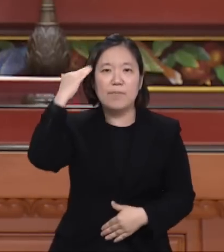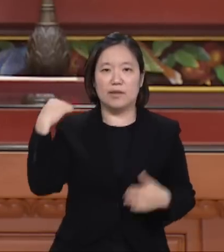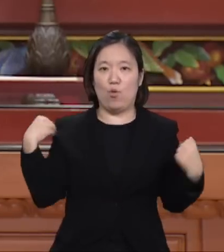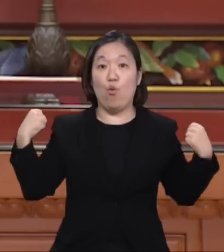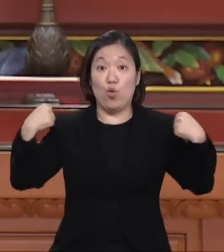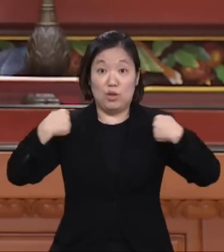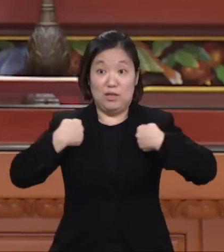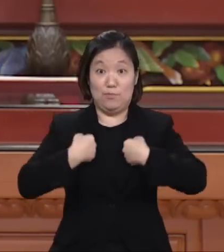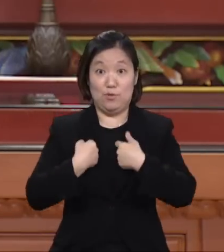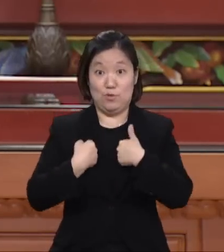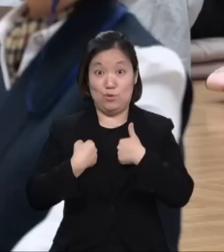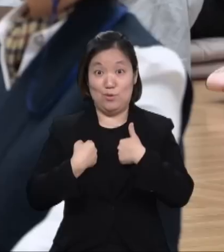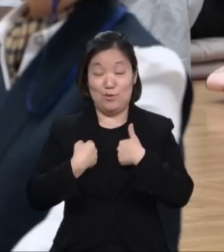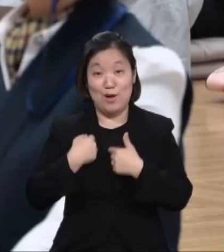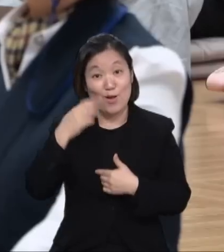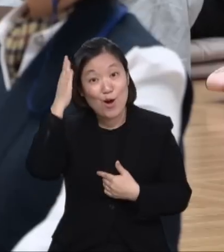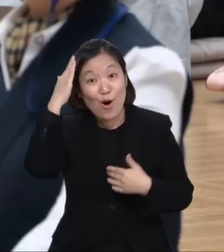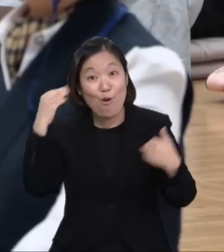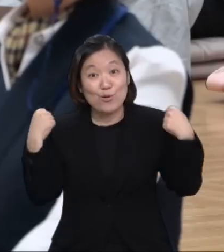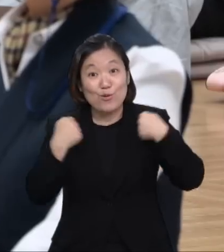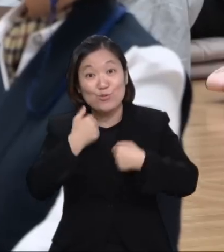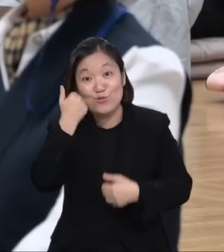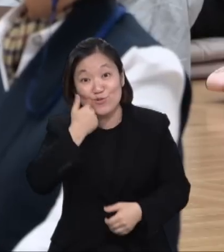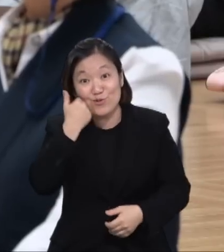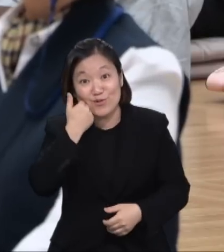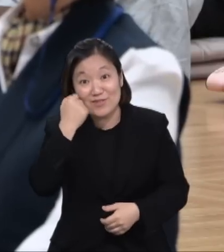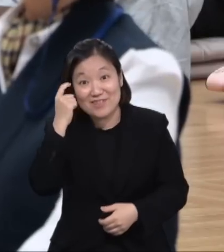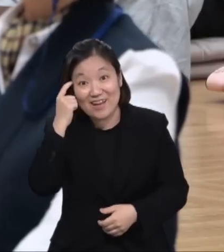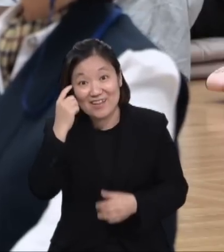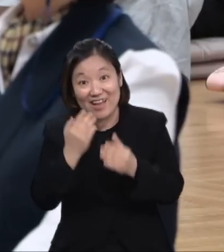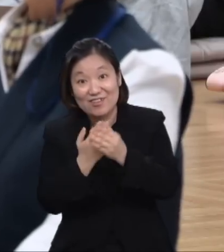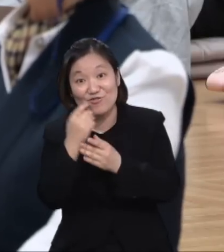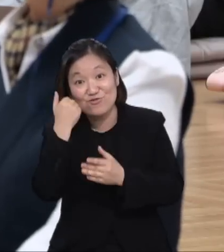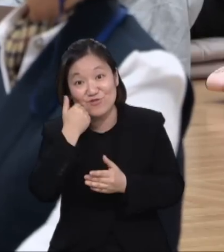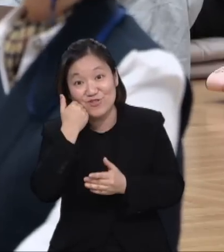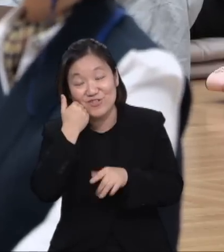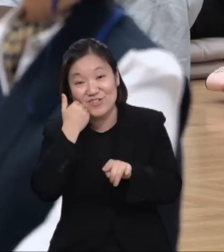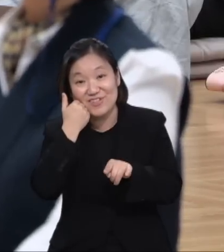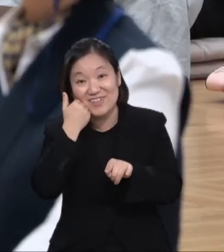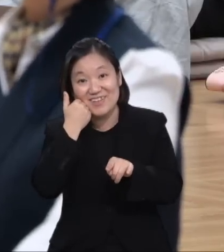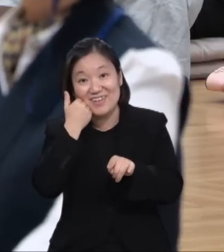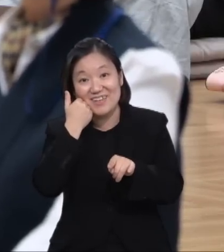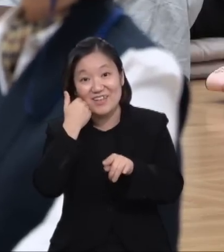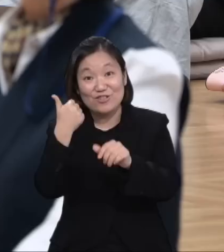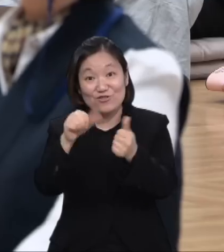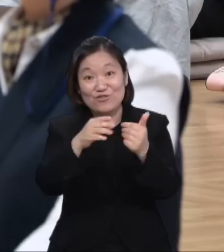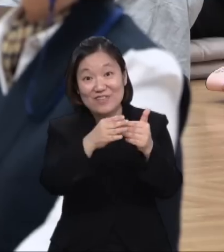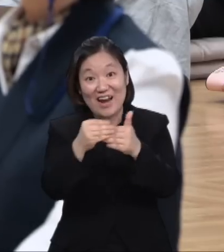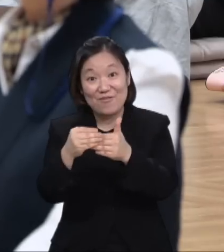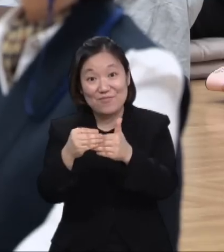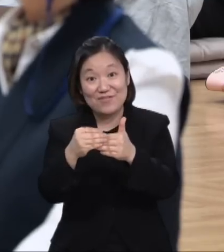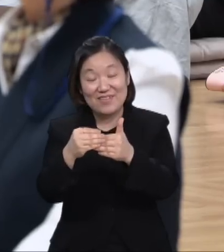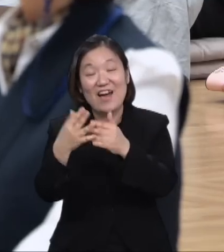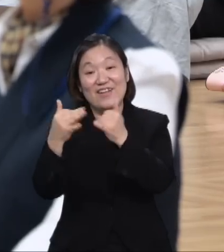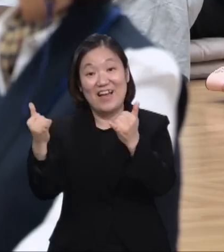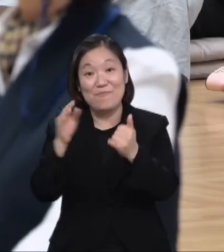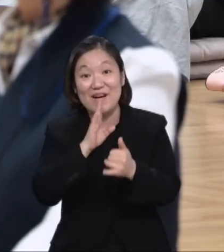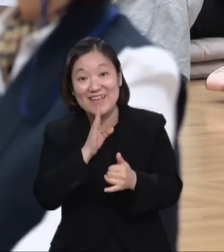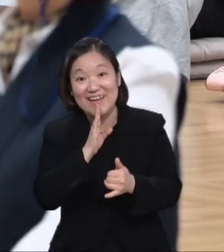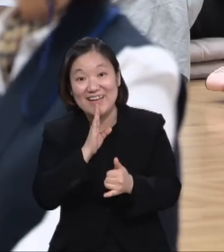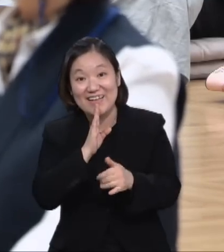입은 검은색 옷 타니까 딱 누가 생각나요 저승사자 그런데 우리 보통